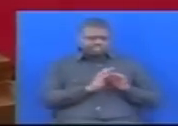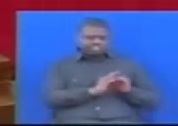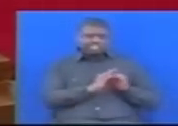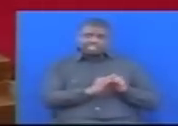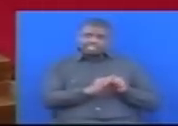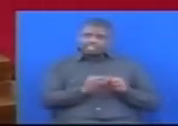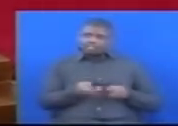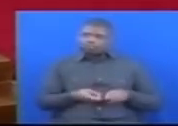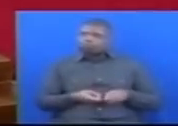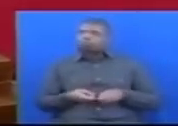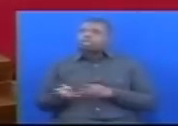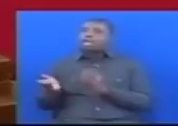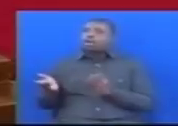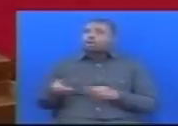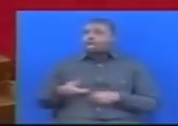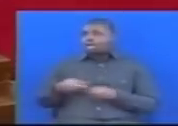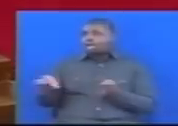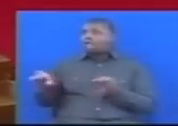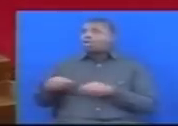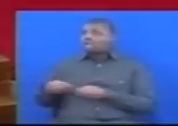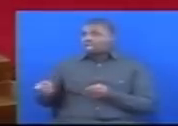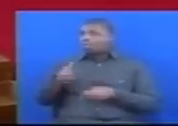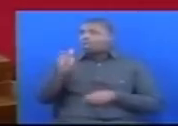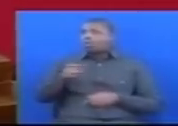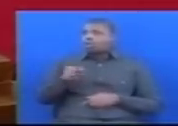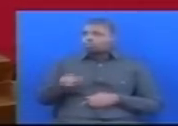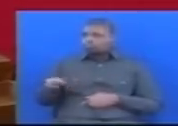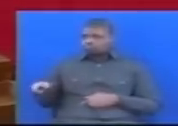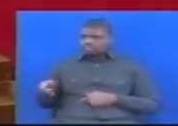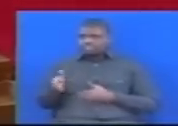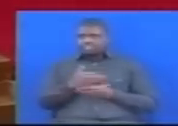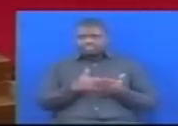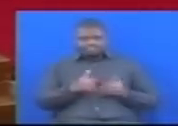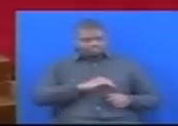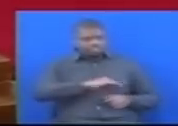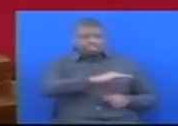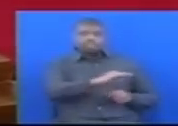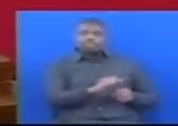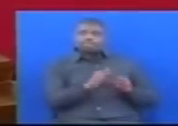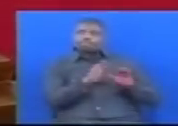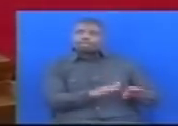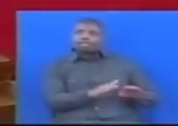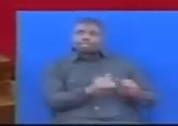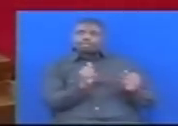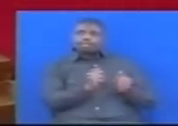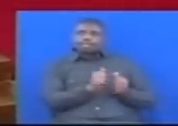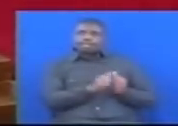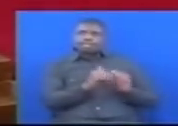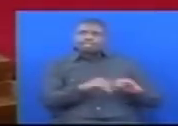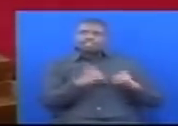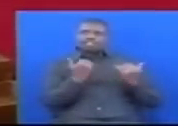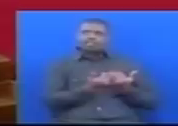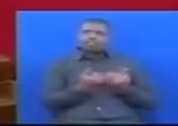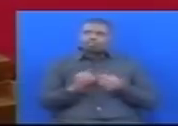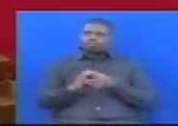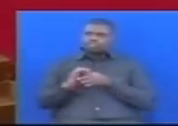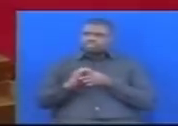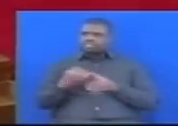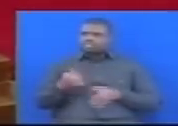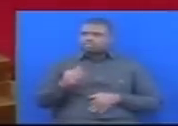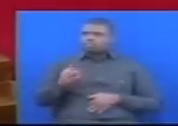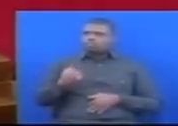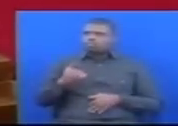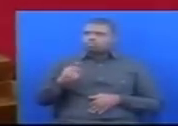na kugawa kwa wananchi. Hivyo sehemu ya shamba iliyobaki ni mali ya chama cha ushirika wilaya